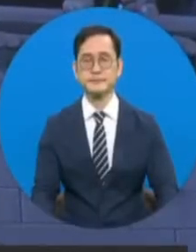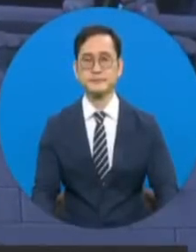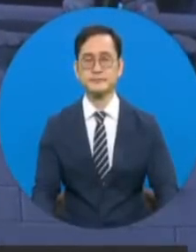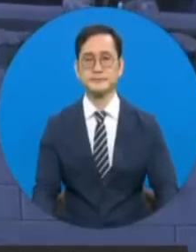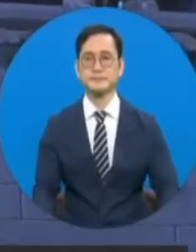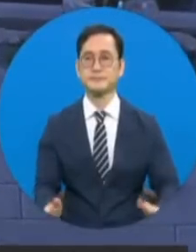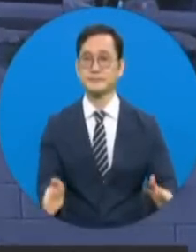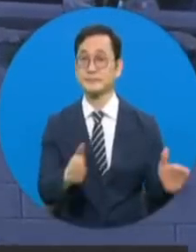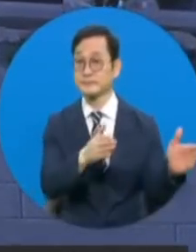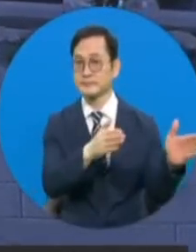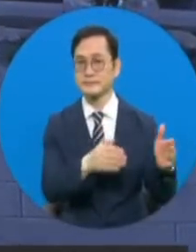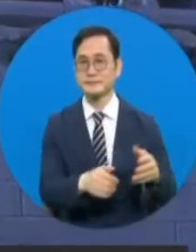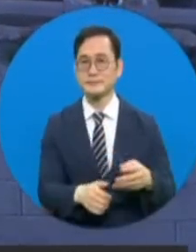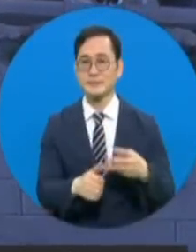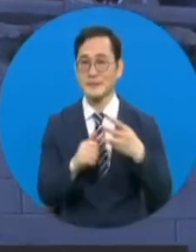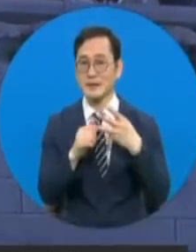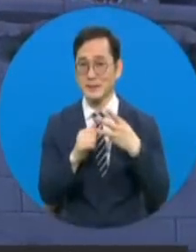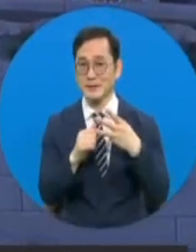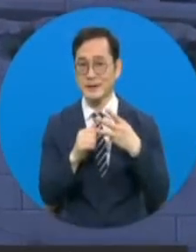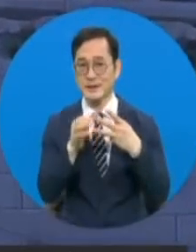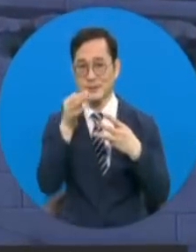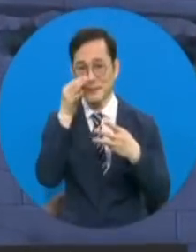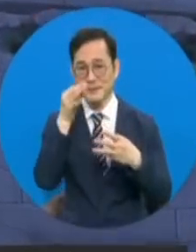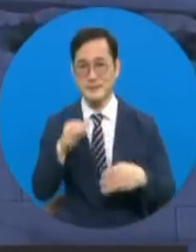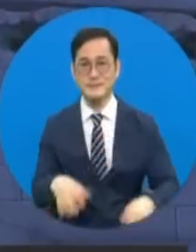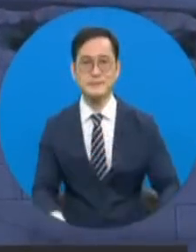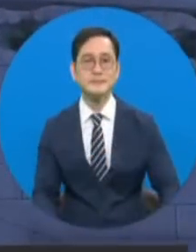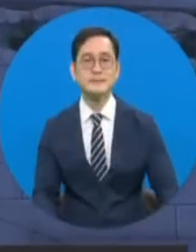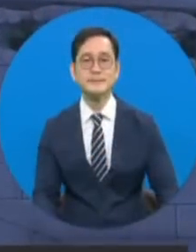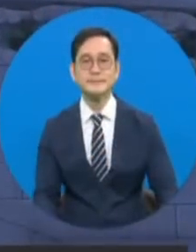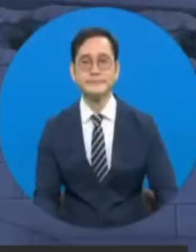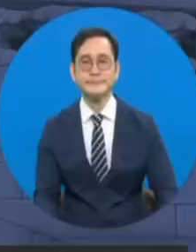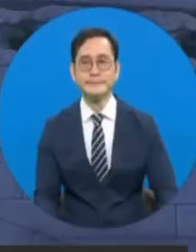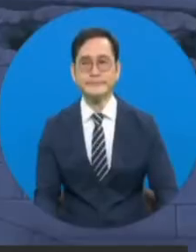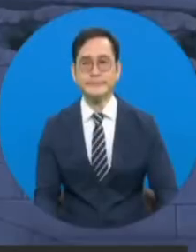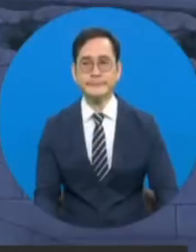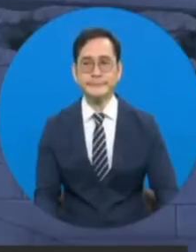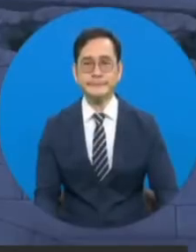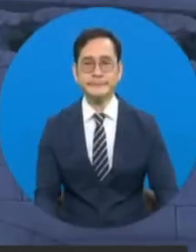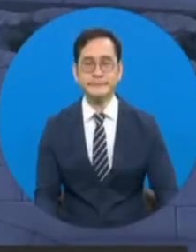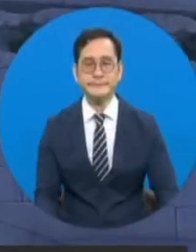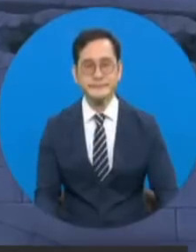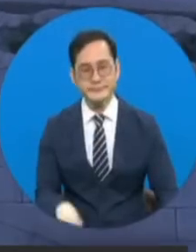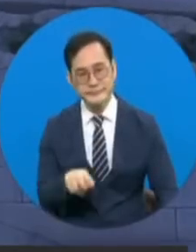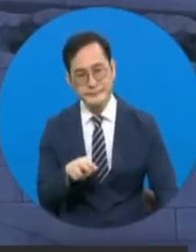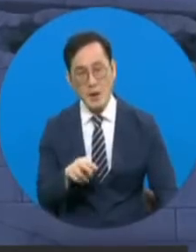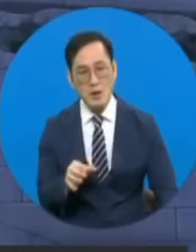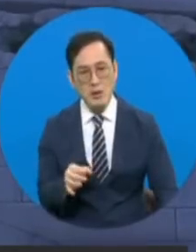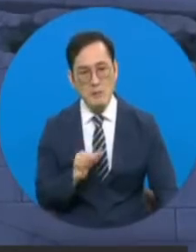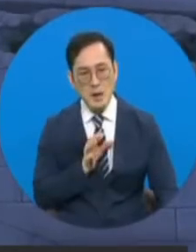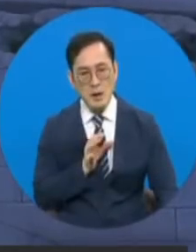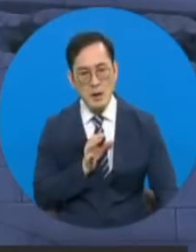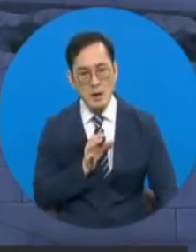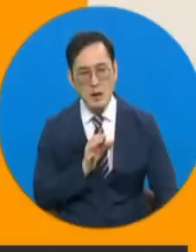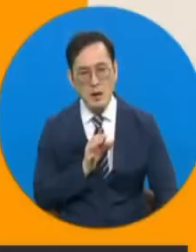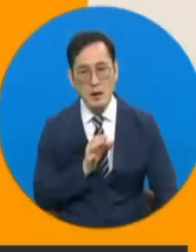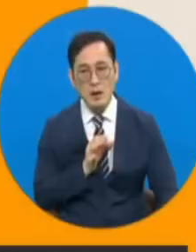뜨거운 소식 함께 하고 있습니다 이번에는 세 번째 소식 만나볼 텐데요 어 정말 끔찍한 일입니다